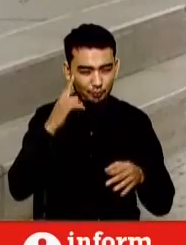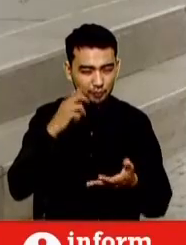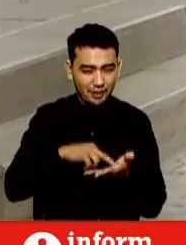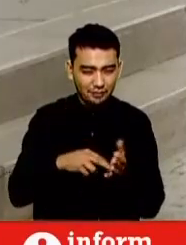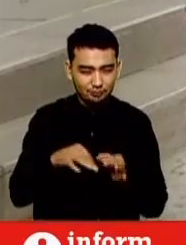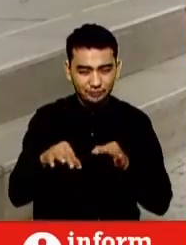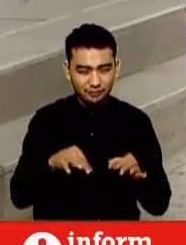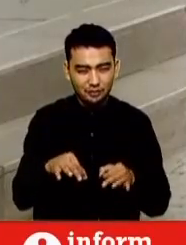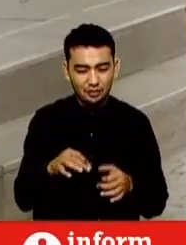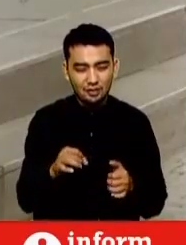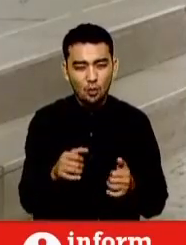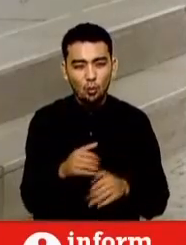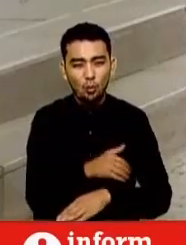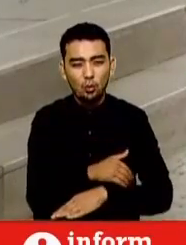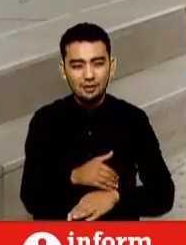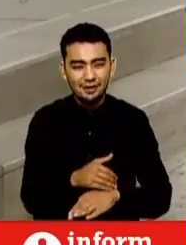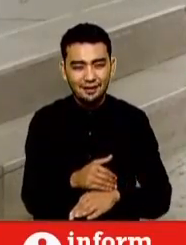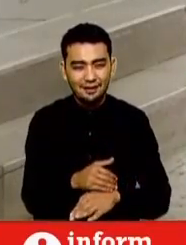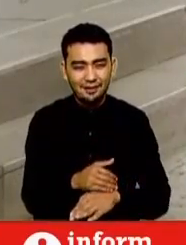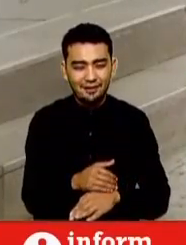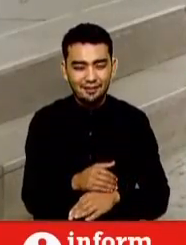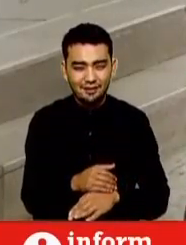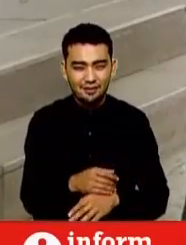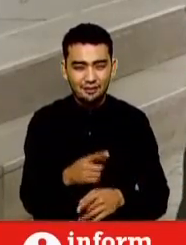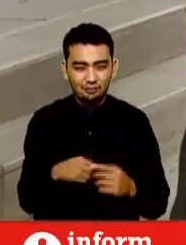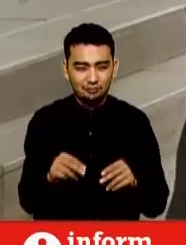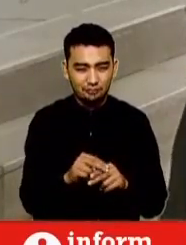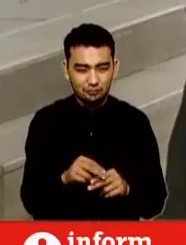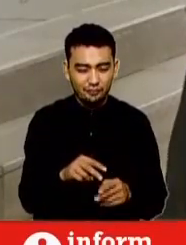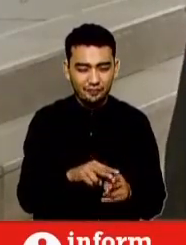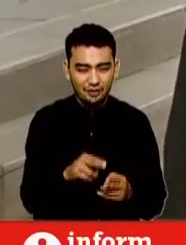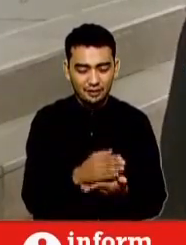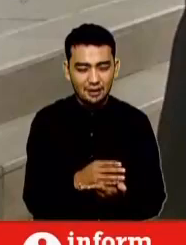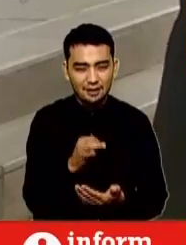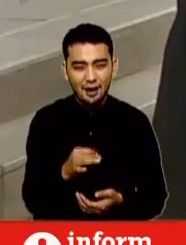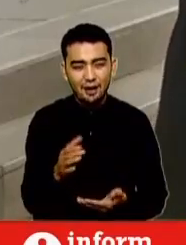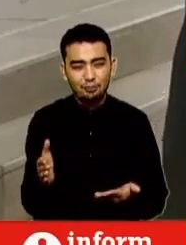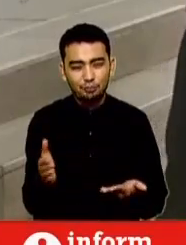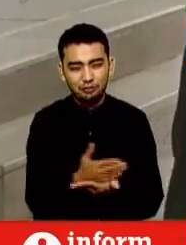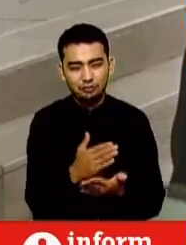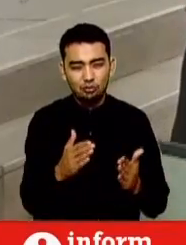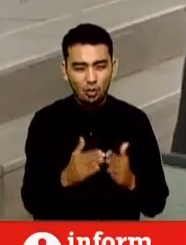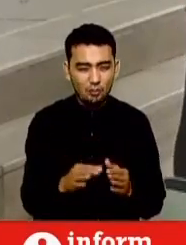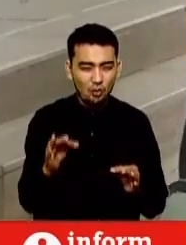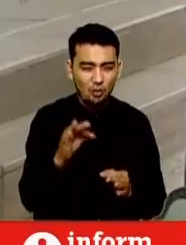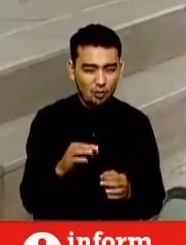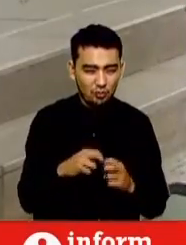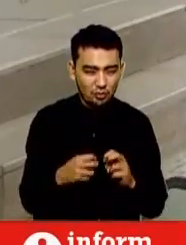фактически көшелердің орындарына келтіріледі. Ал снос жаңағы сүрілу